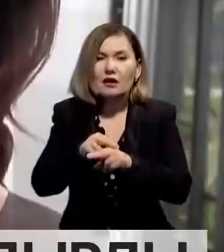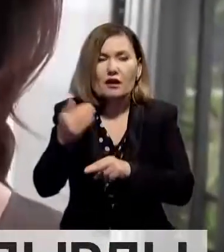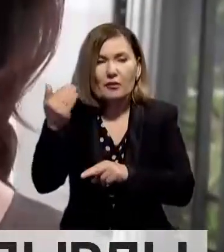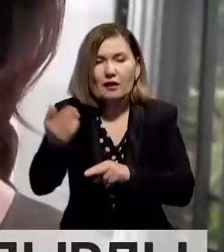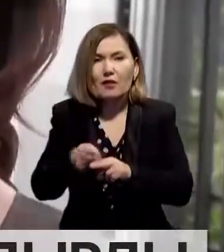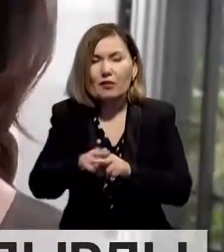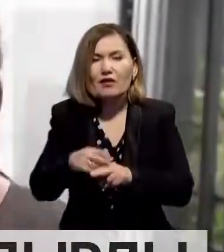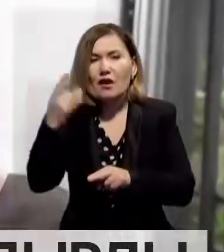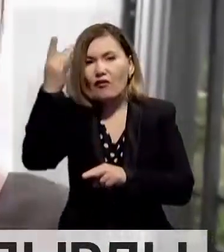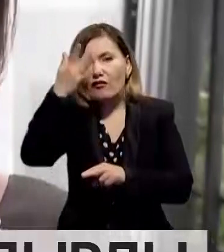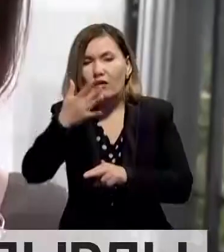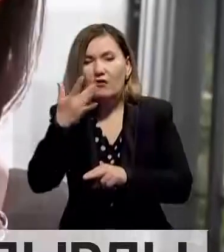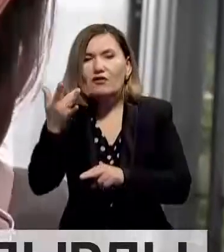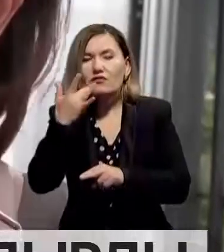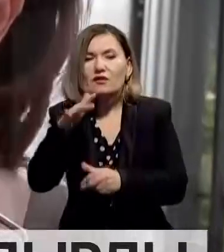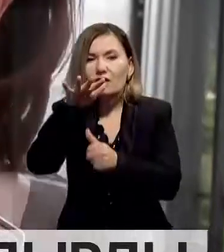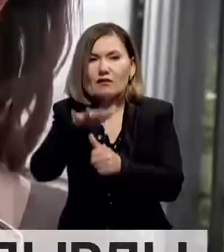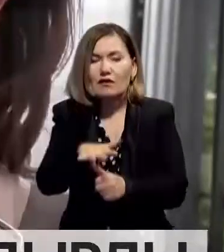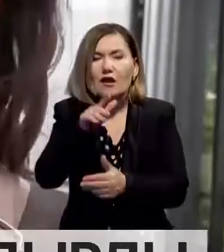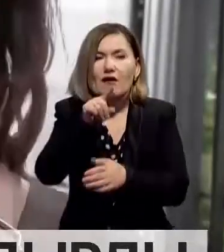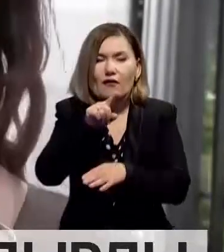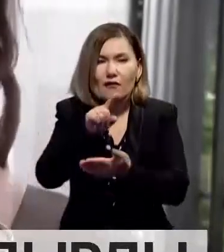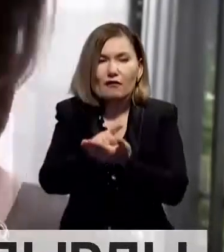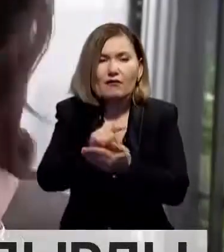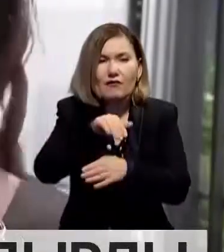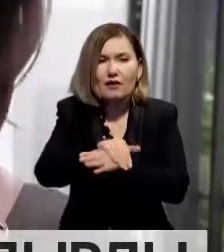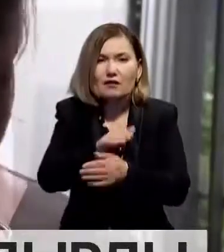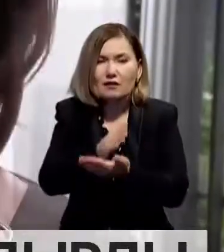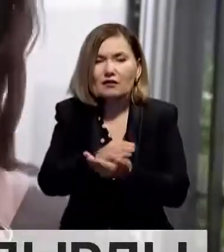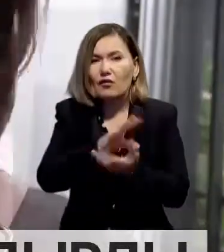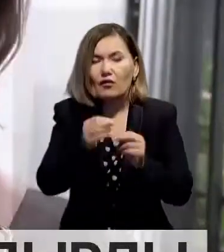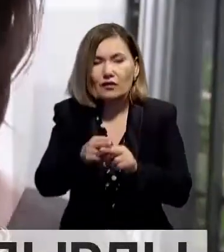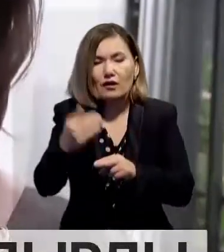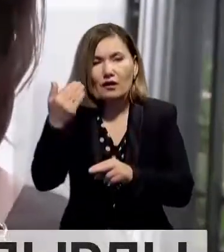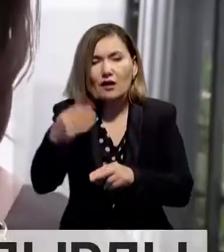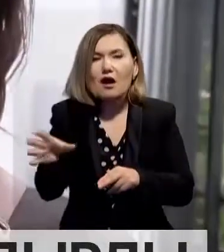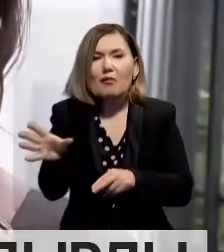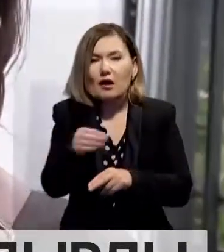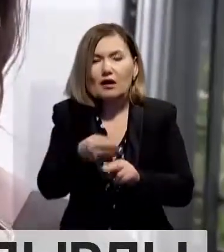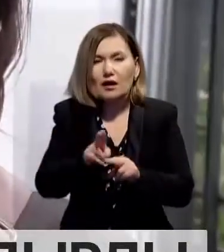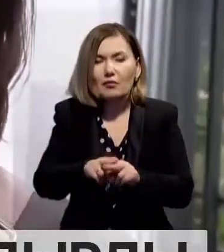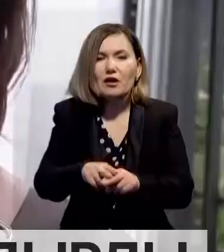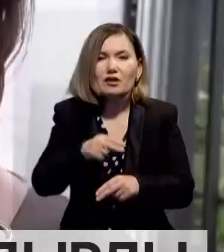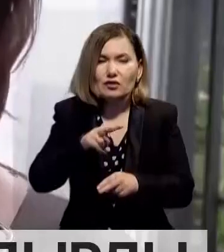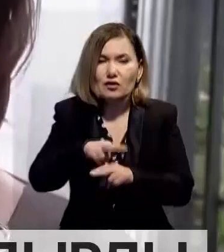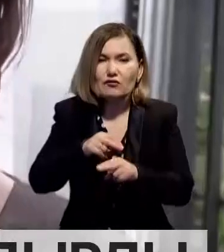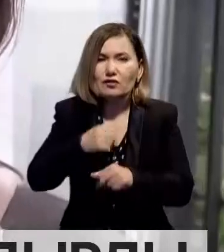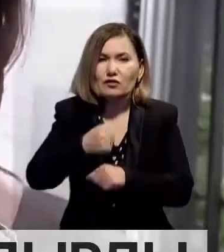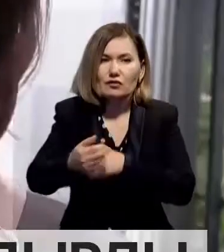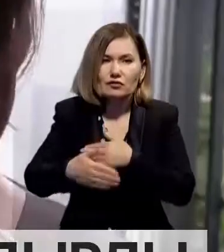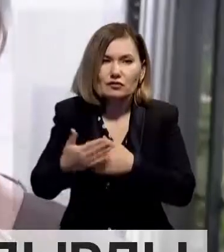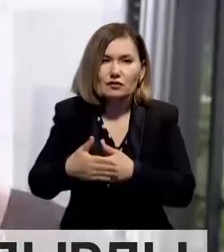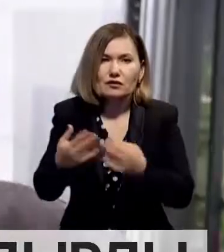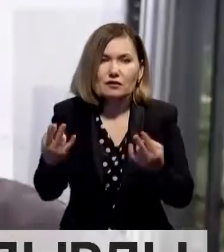арасында нәсілшілдік бар. Жұмысшы тап тұратын аудандардағы жағдай қатты ушығып кеткен. Осының бәрін ашық талқылап, шешу жолдарын